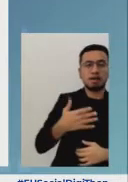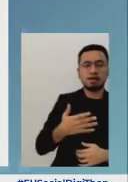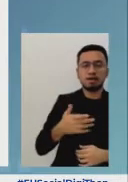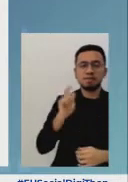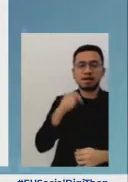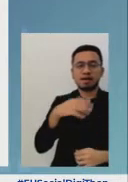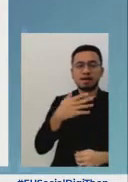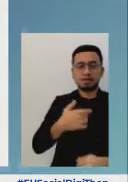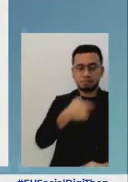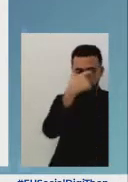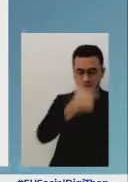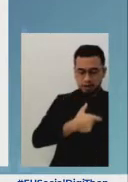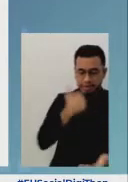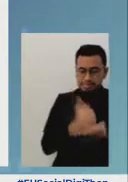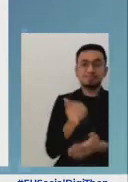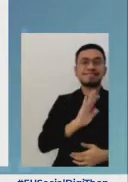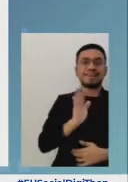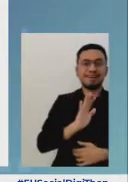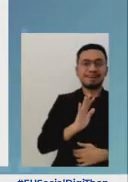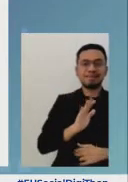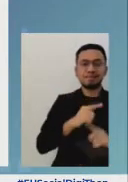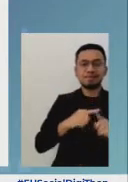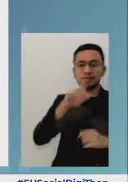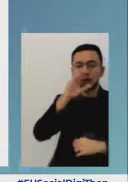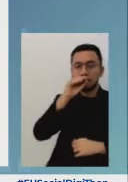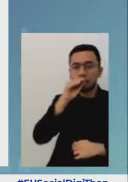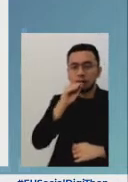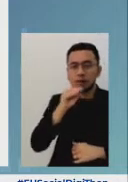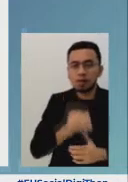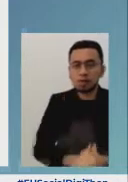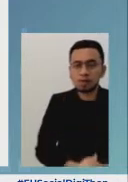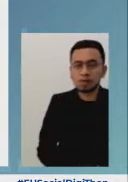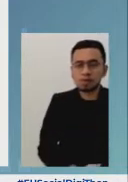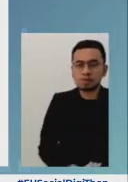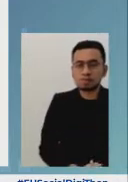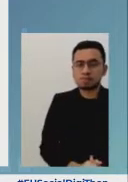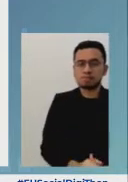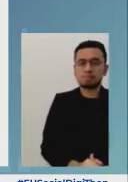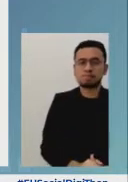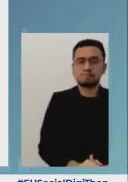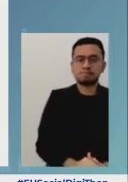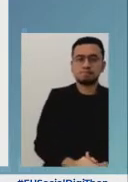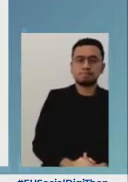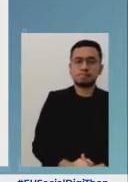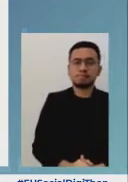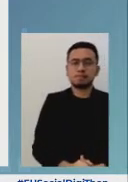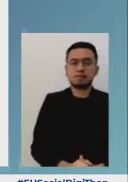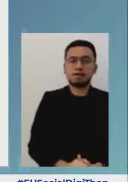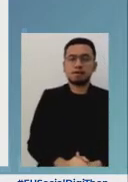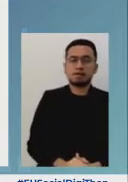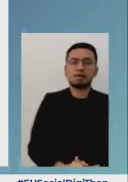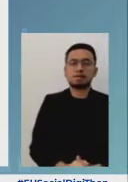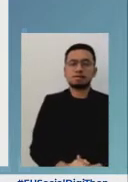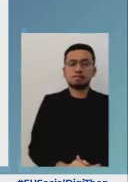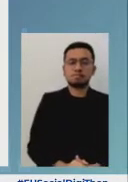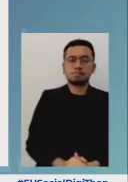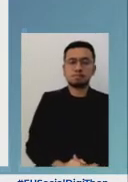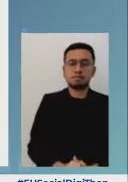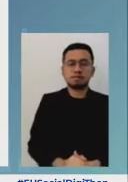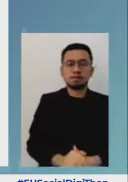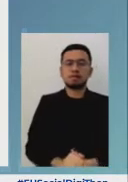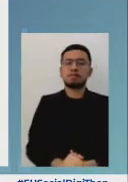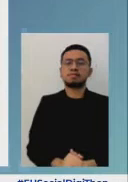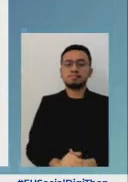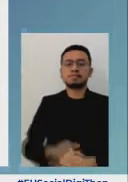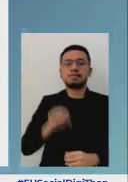ya, tapi mengirimkan pesan jahat. Wah, ini kejam banget ya. Jadi apa, fitnahan tapi dia nggak berani